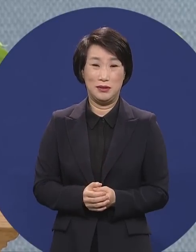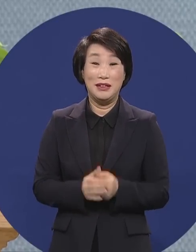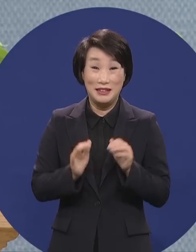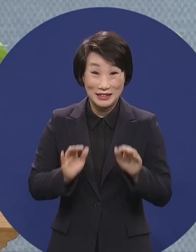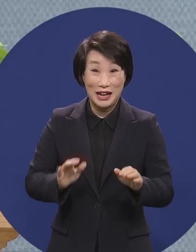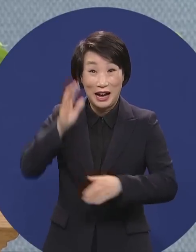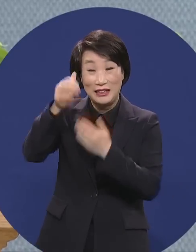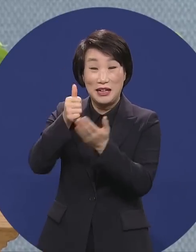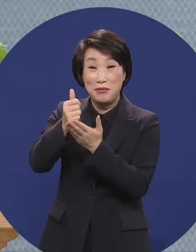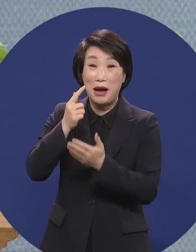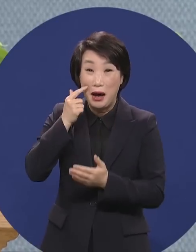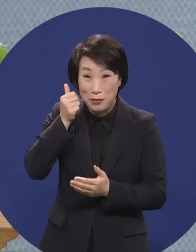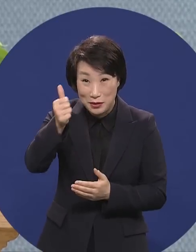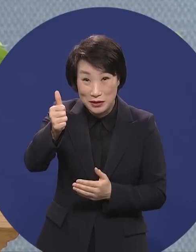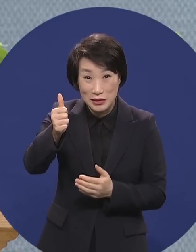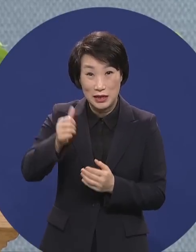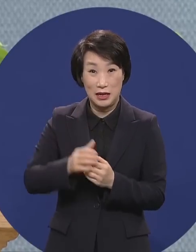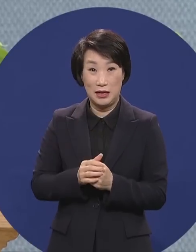하나님 아버지께서는